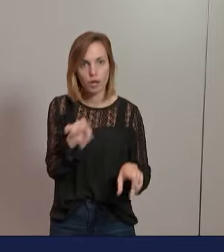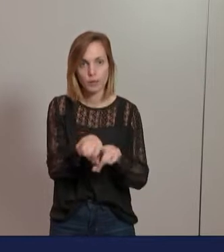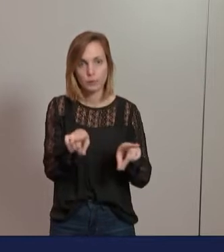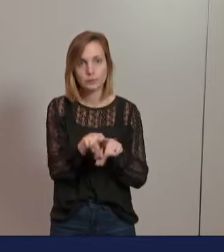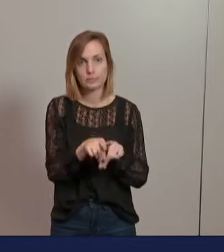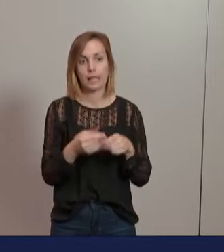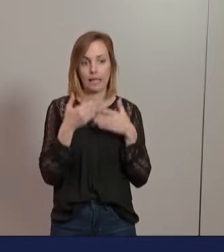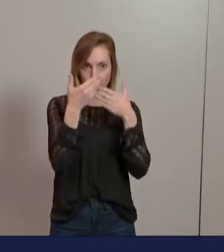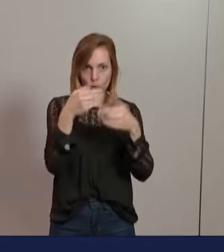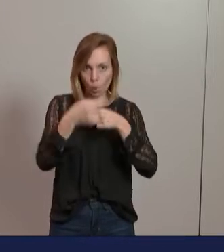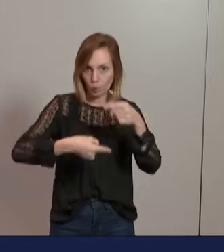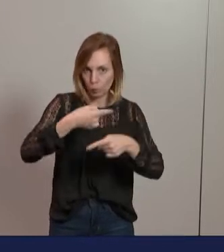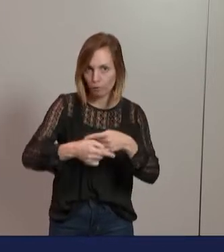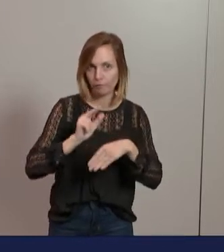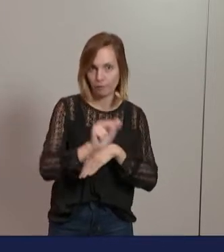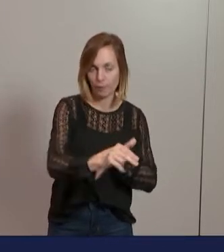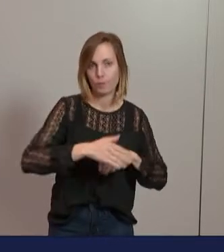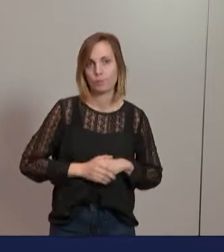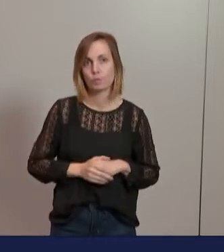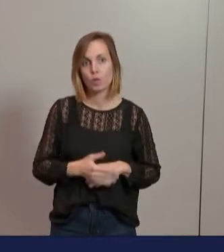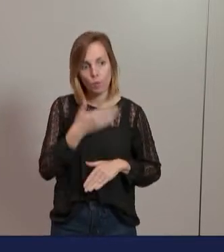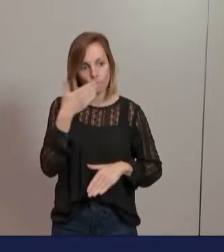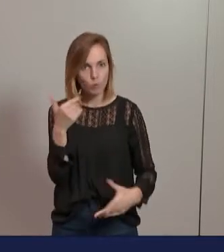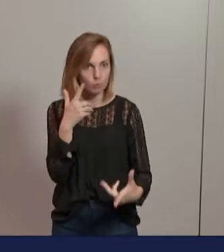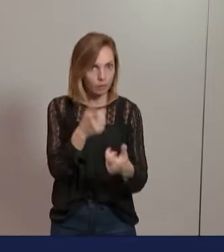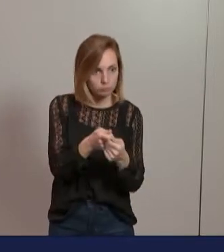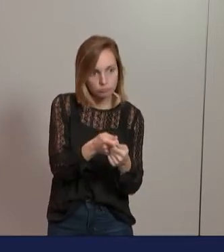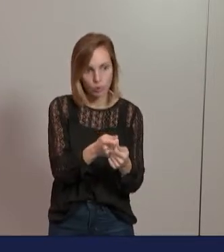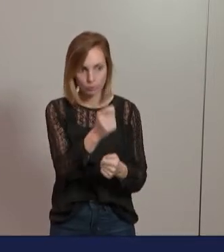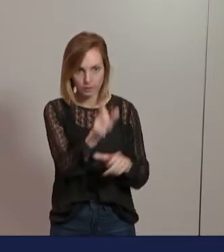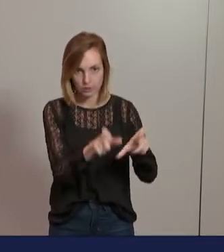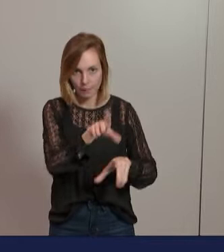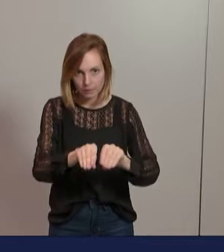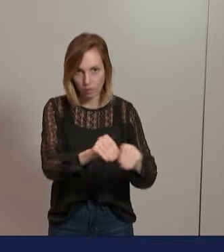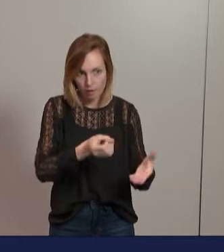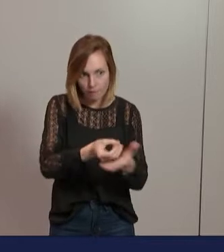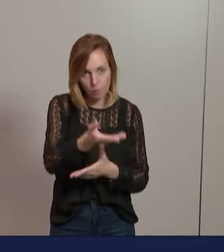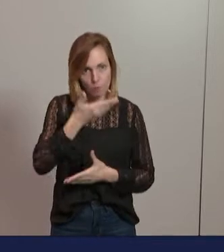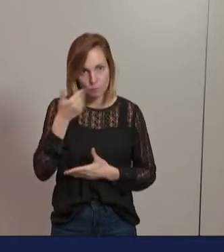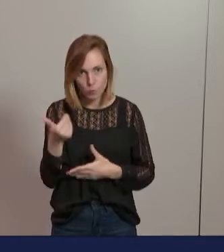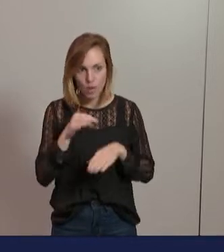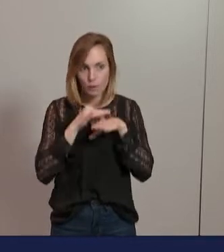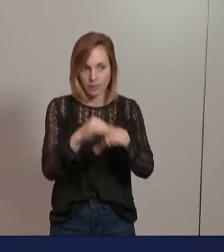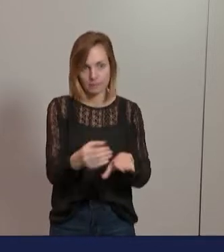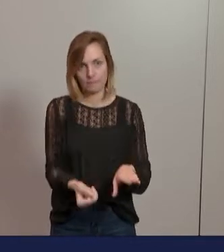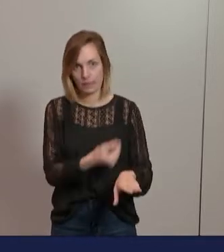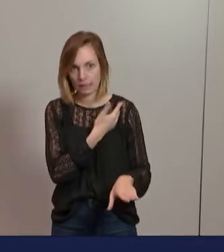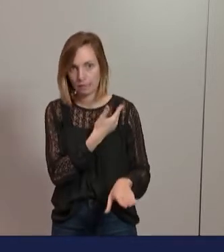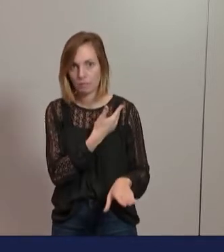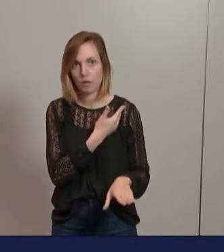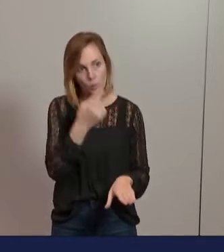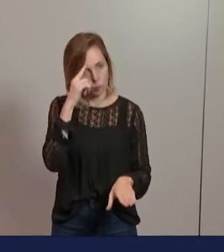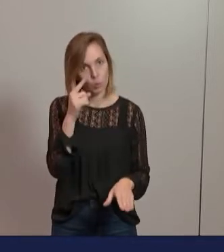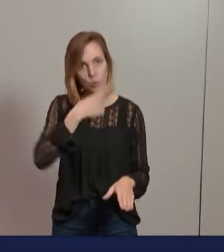réalisation. Mieux répondre aux habitants, mieux informer, mieux accompagner les victimes, ces points sont